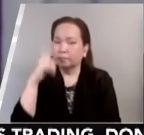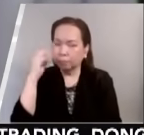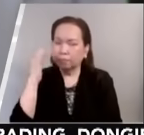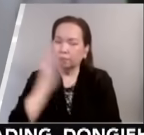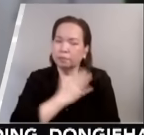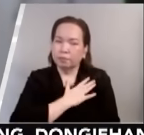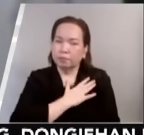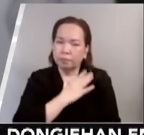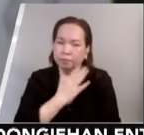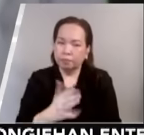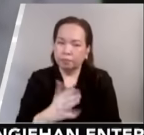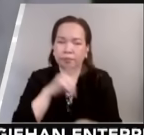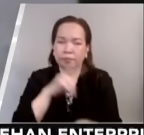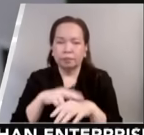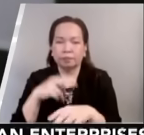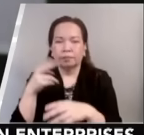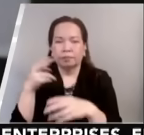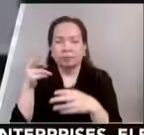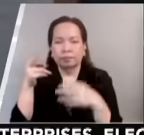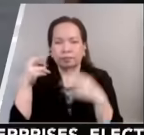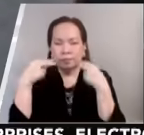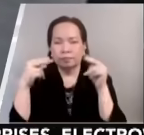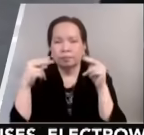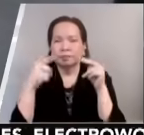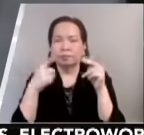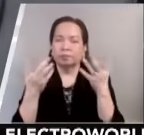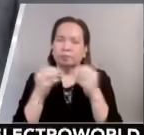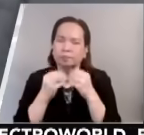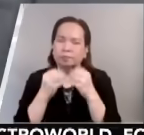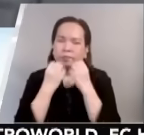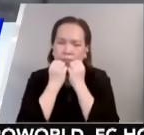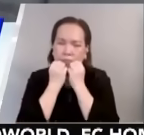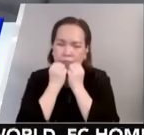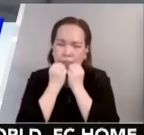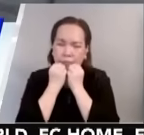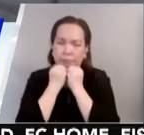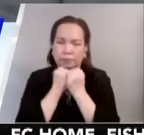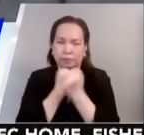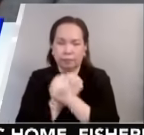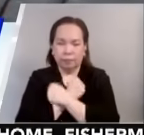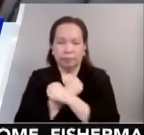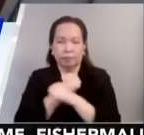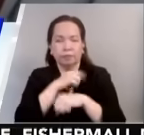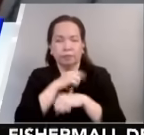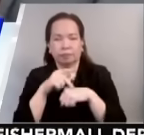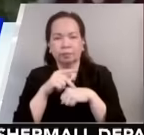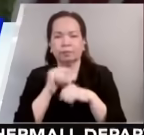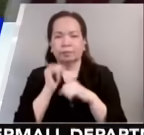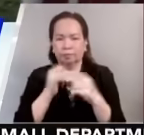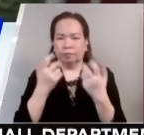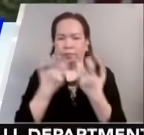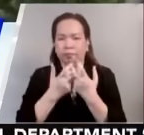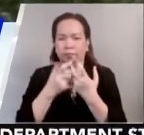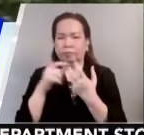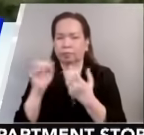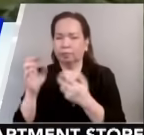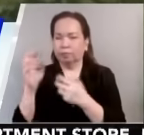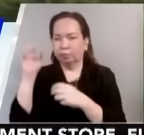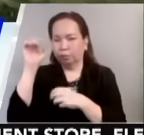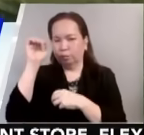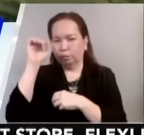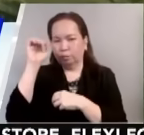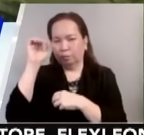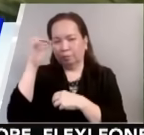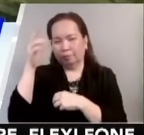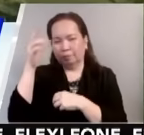sa atin na mas angkinin ng ating bayan napapanahon pa rin daw ang turo ng kanyang lolo ayon kay Paulo Lopez azurin Apo sa